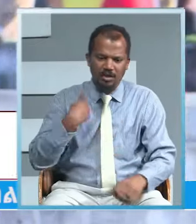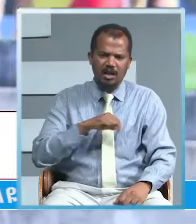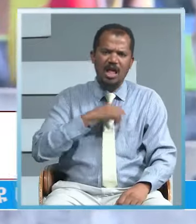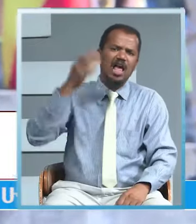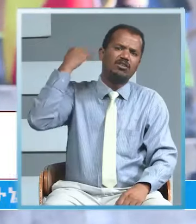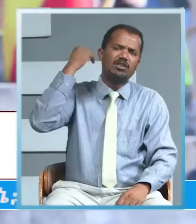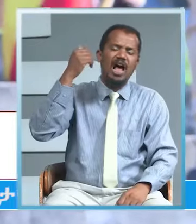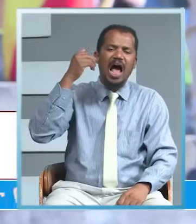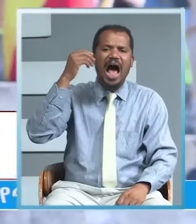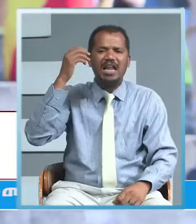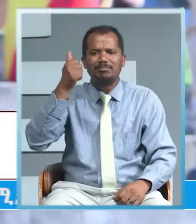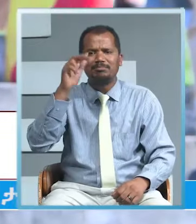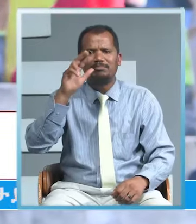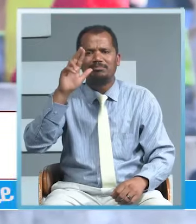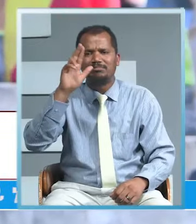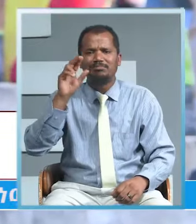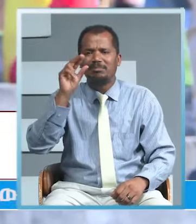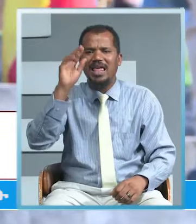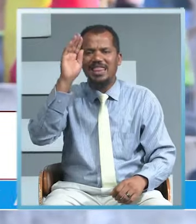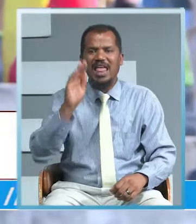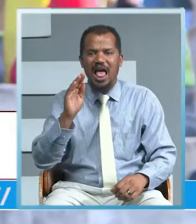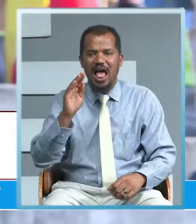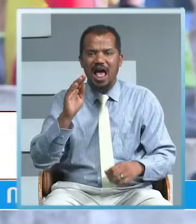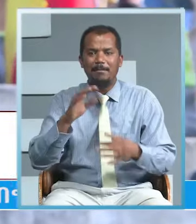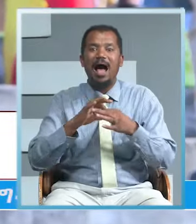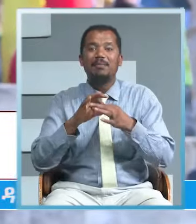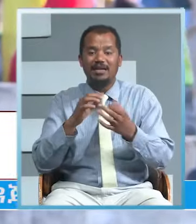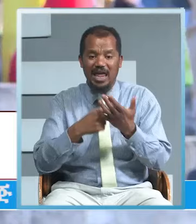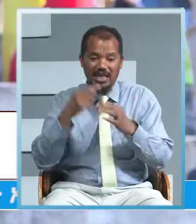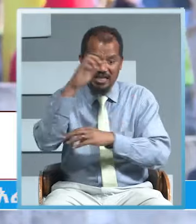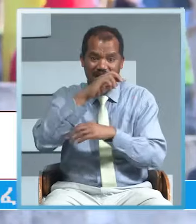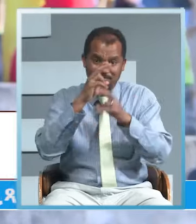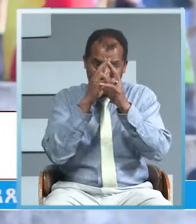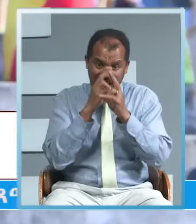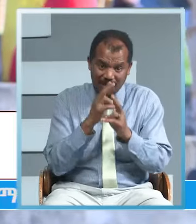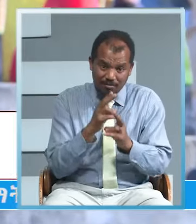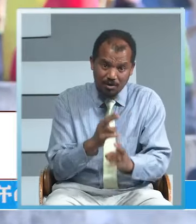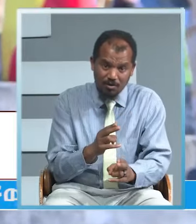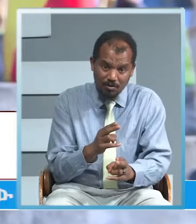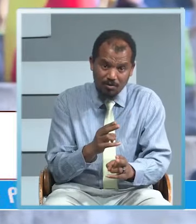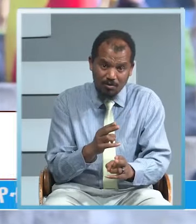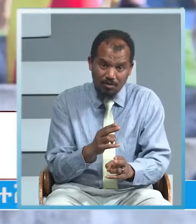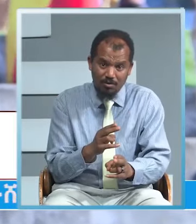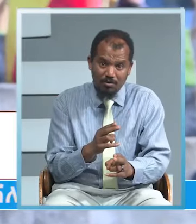የጥንታዊ ጀግኖች አርበኞች ማህበር ይሄንን ቀን የምናከብረው